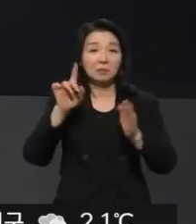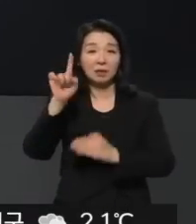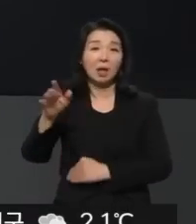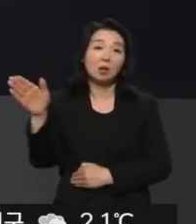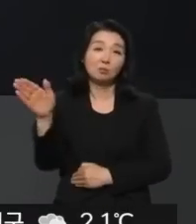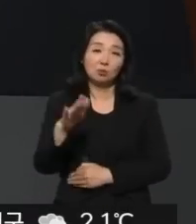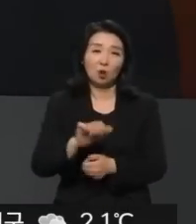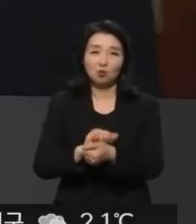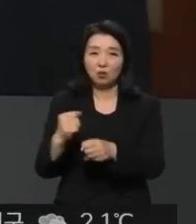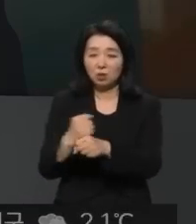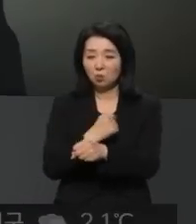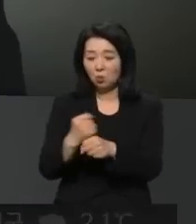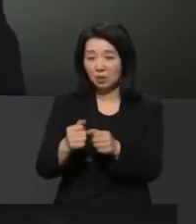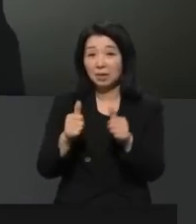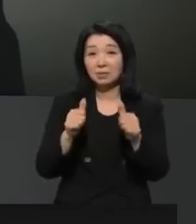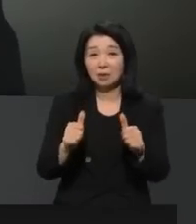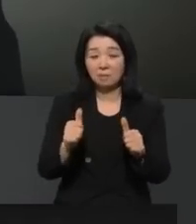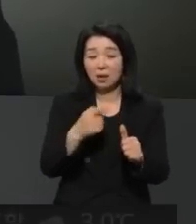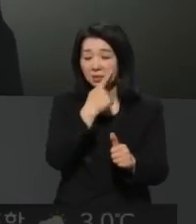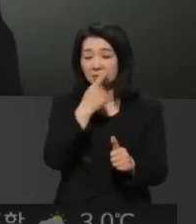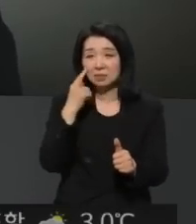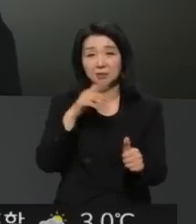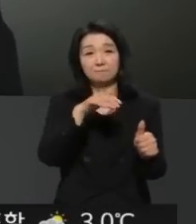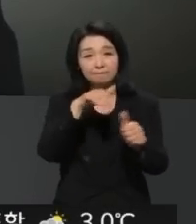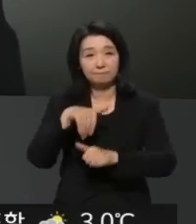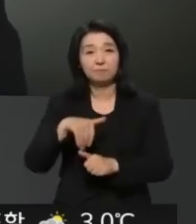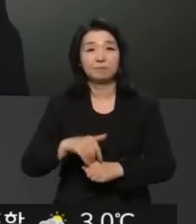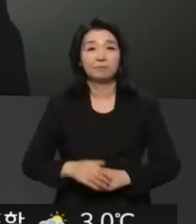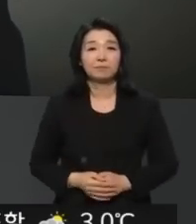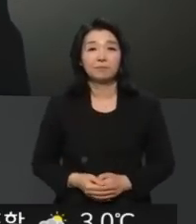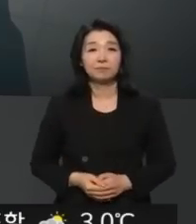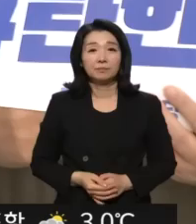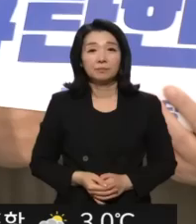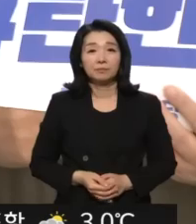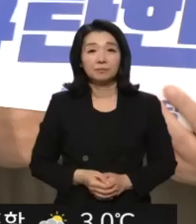내일부터 주가 조작 사건 재판에 증인으로 설 것으로 보입니다.